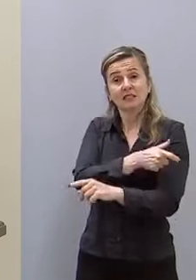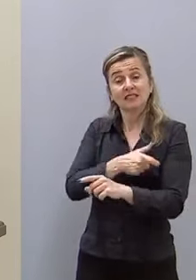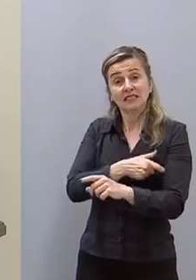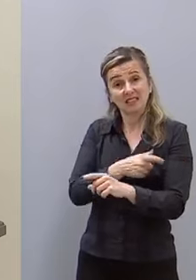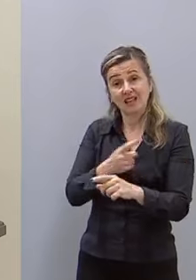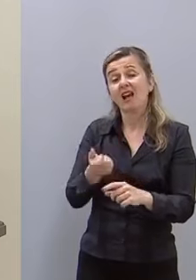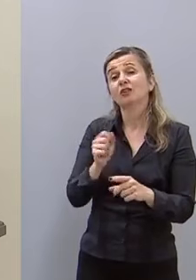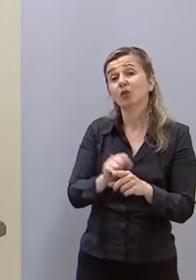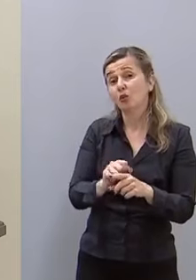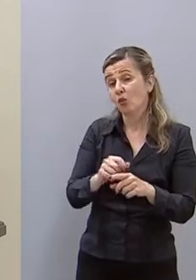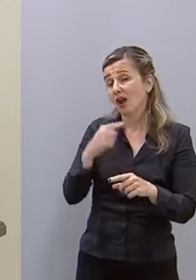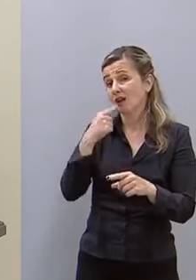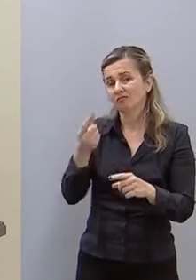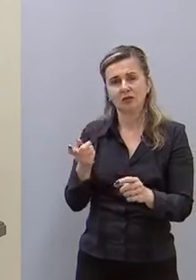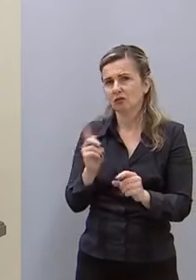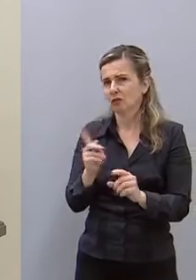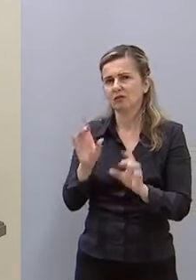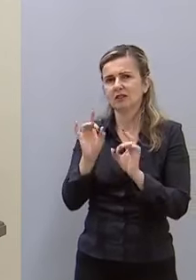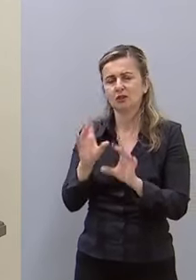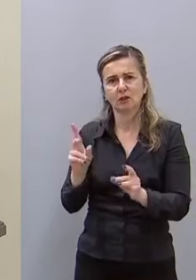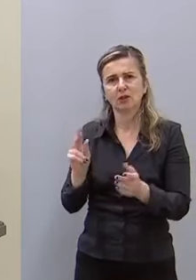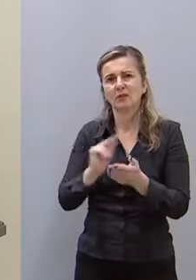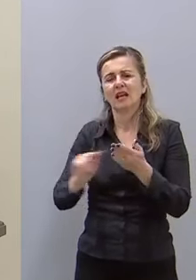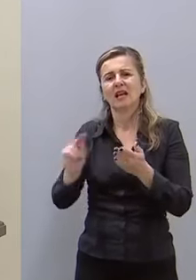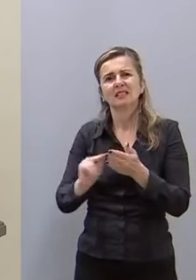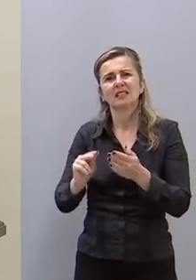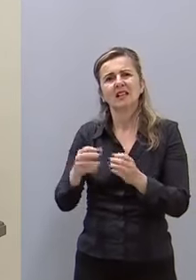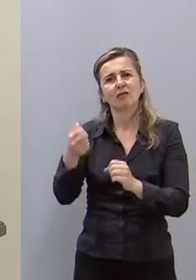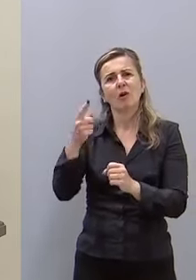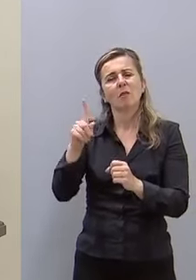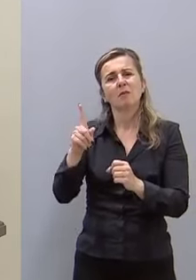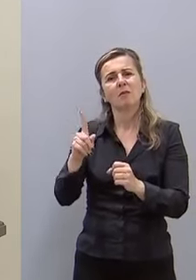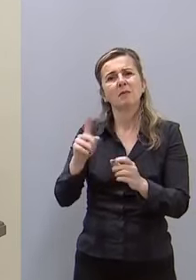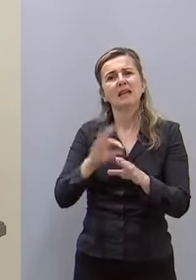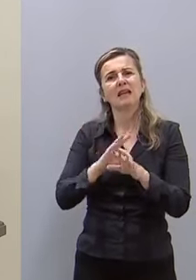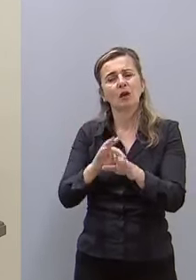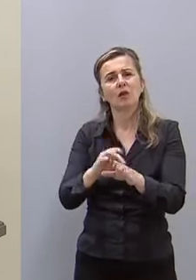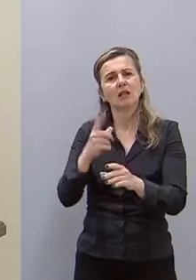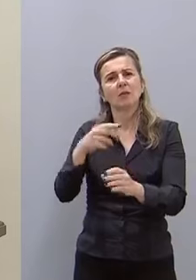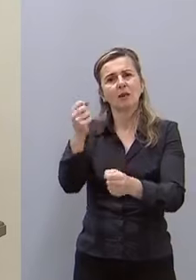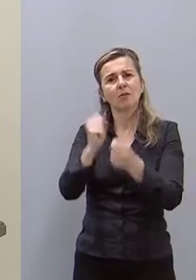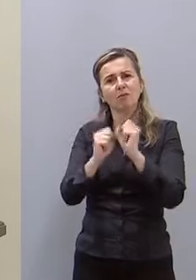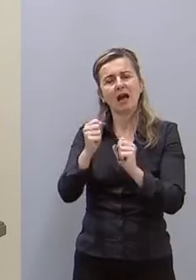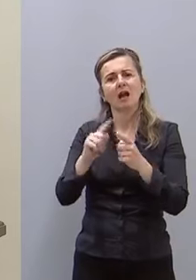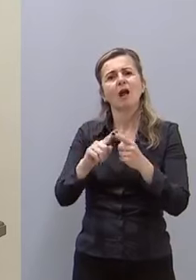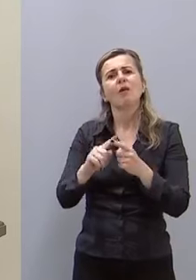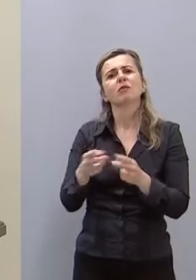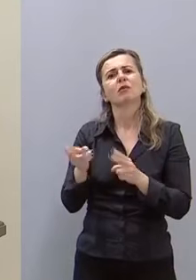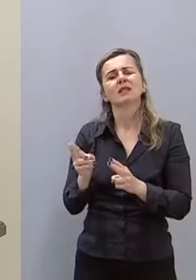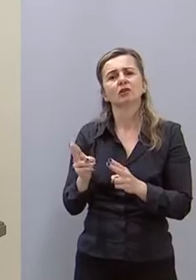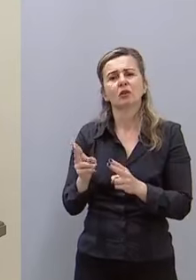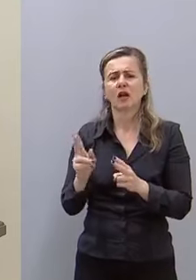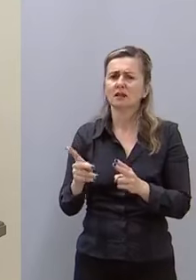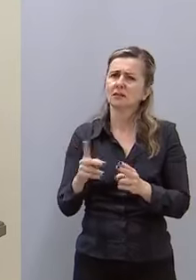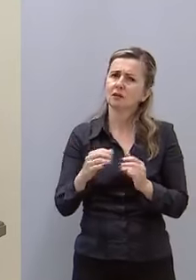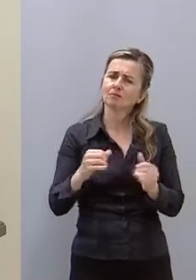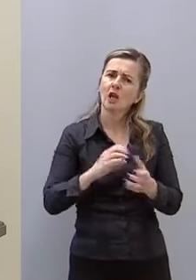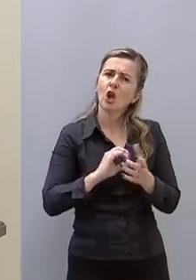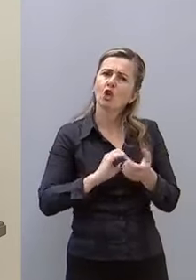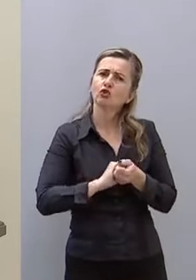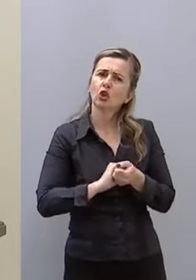le linea guida per bar e ristoranti a questo punto il collega le chiede un parere andrete avanti comunque